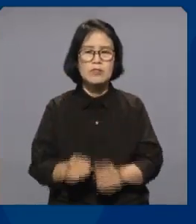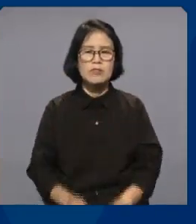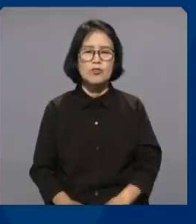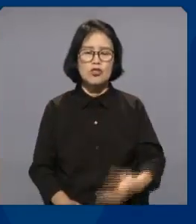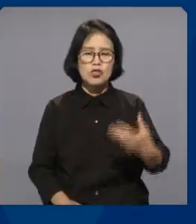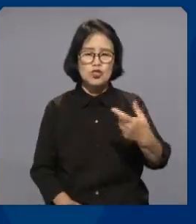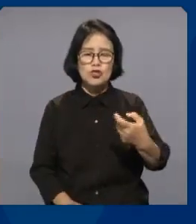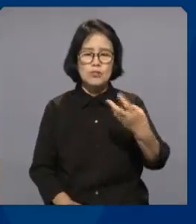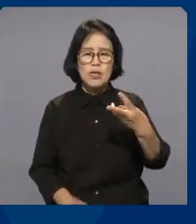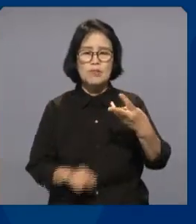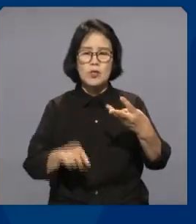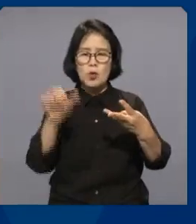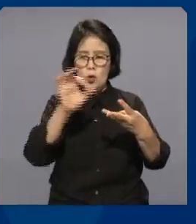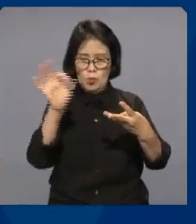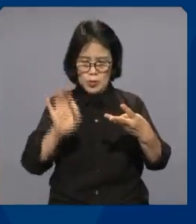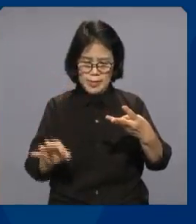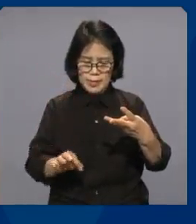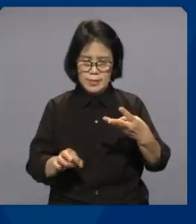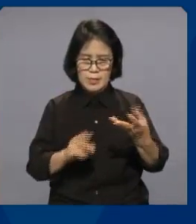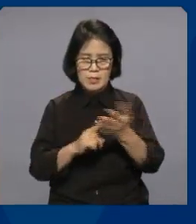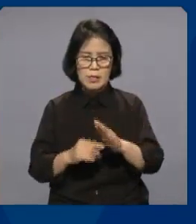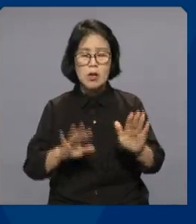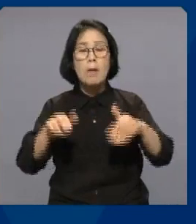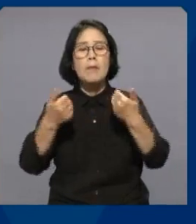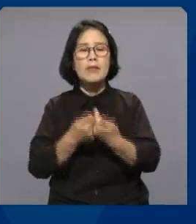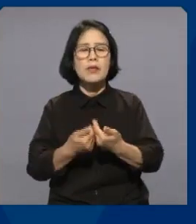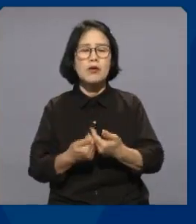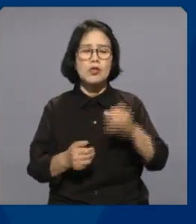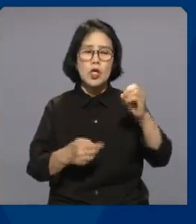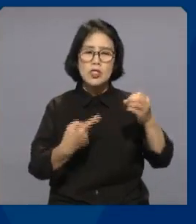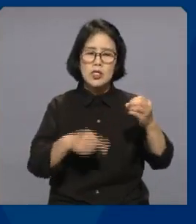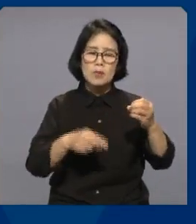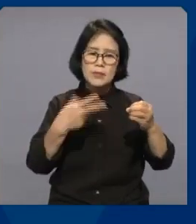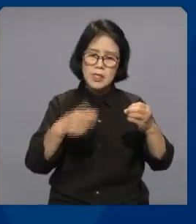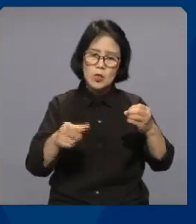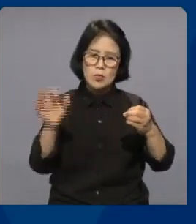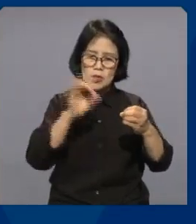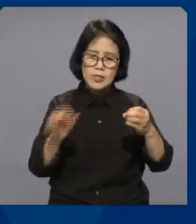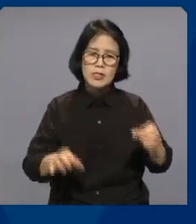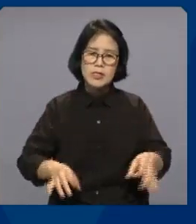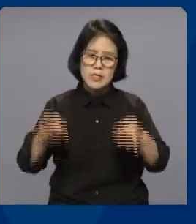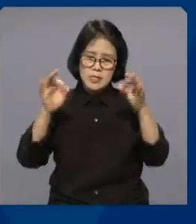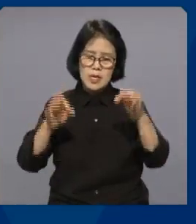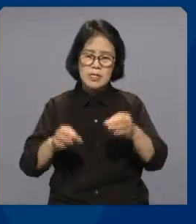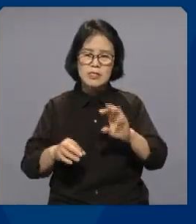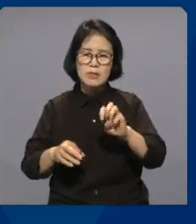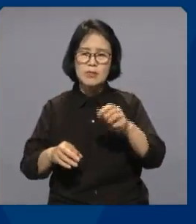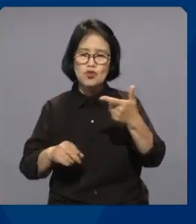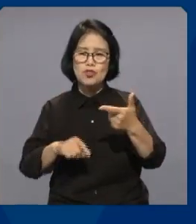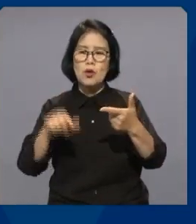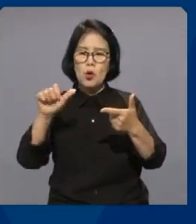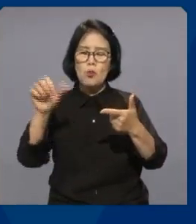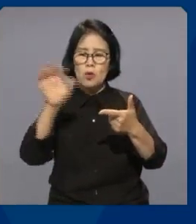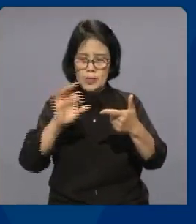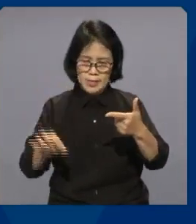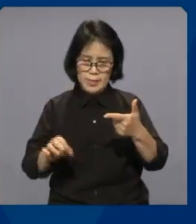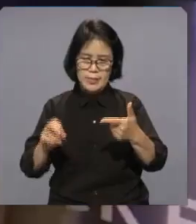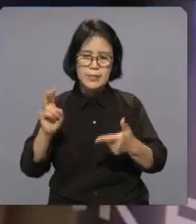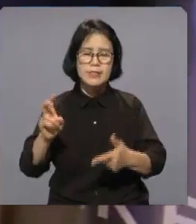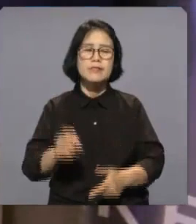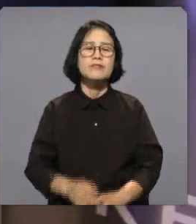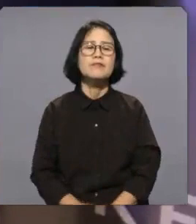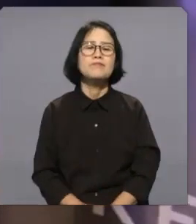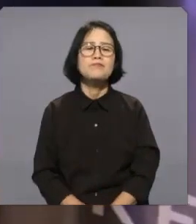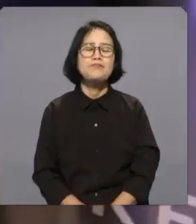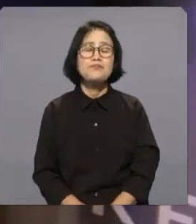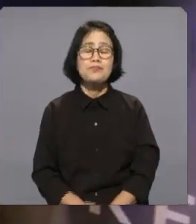63.5% 로 나타났는데 반면 0.75% 포인트 인상은 36.5% 에 그쳤습니다